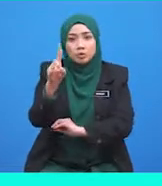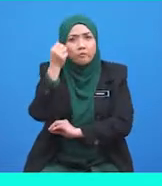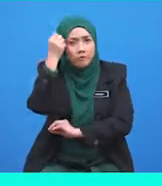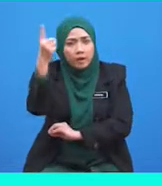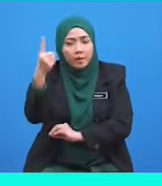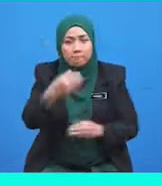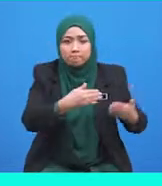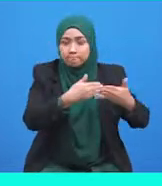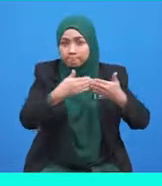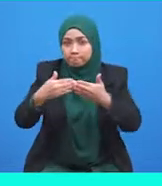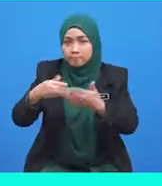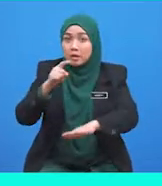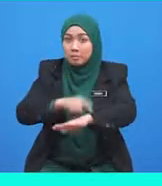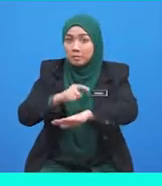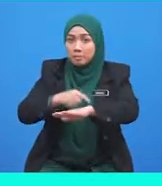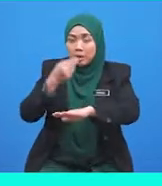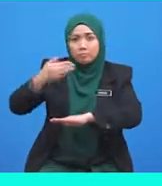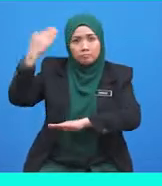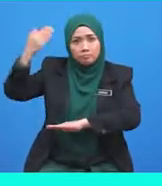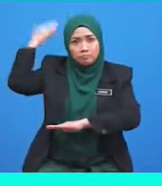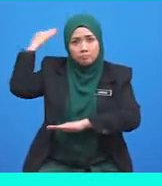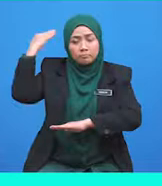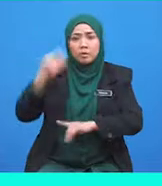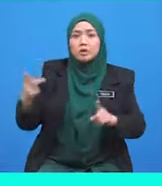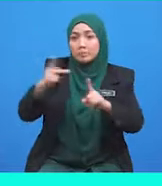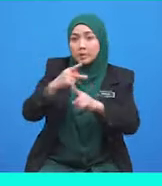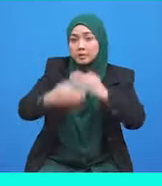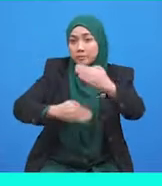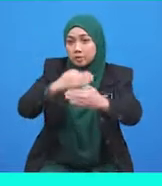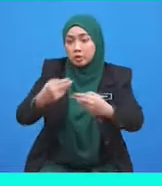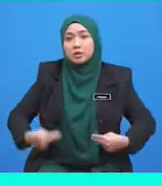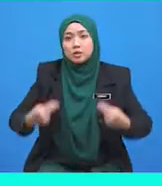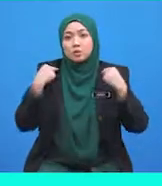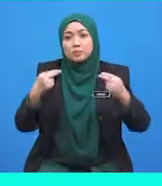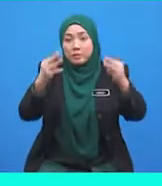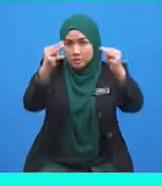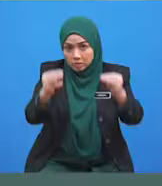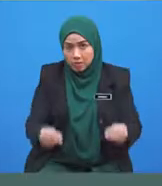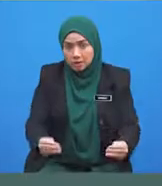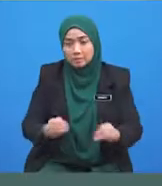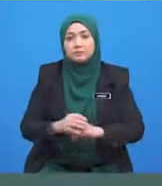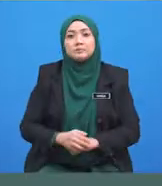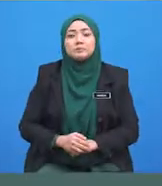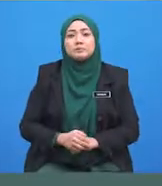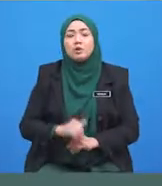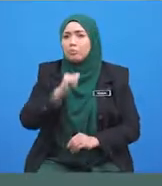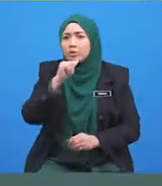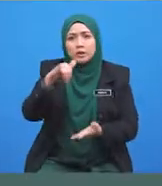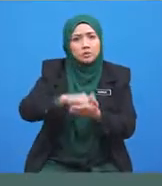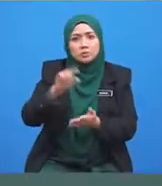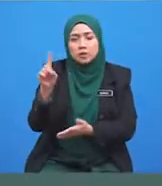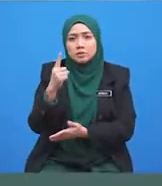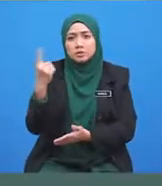kesinambungan sumbangan zaman prasejarah terhadap kemajuan kehidupan manusia. Bukan itu sahaja,